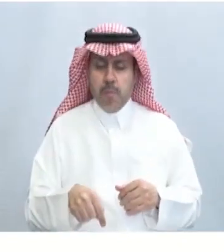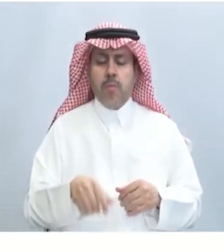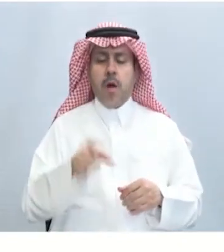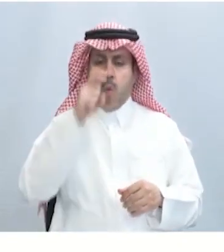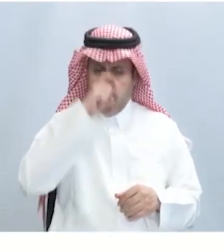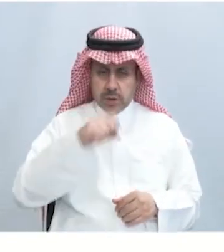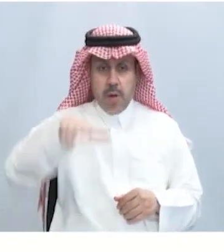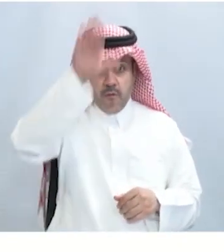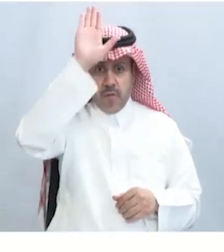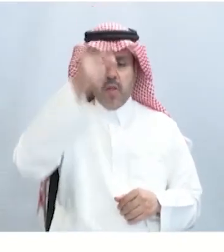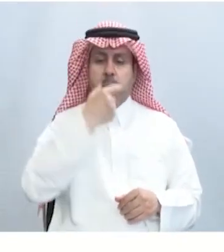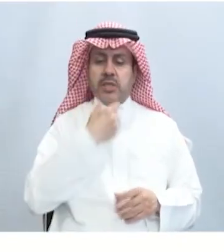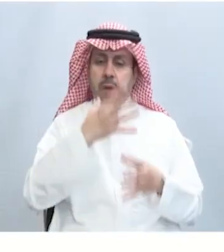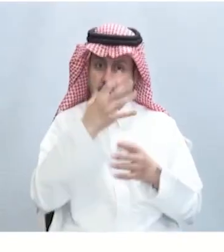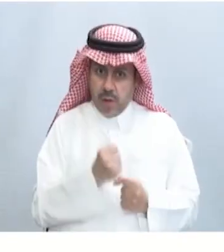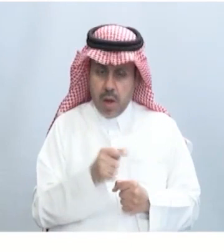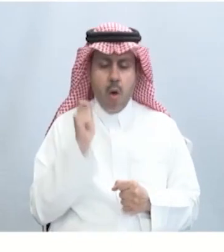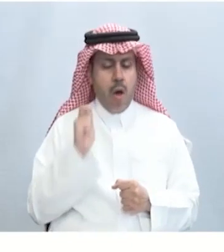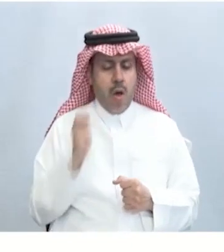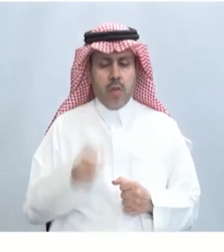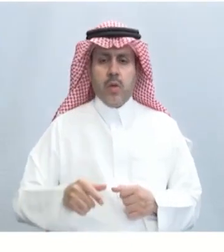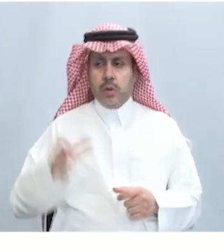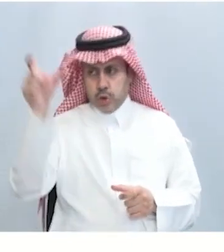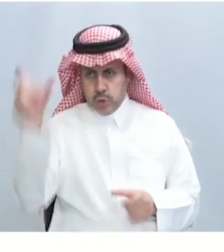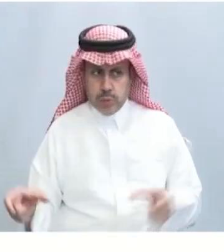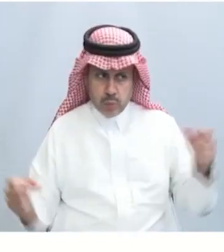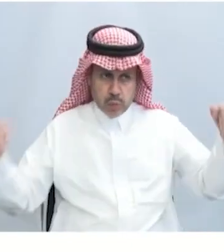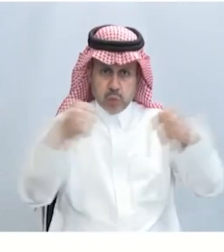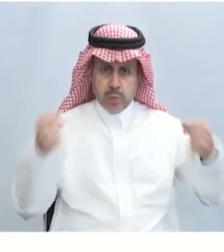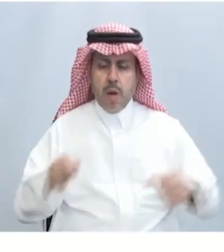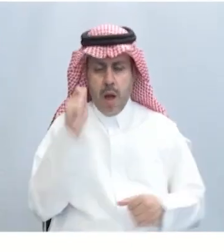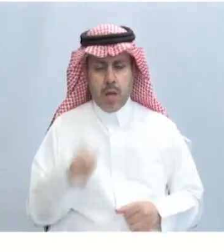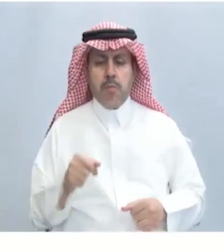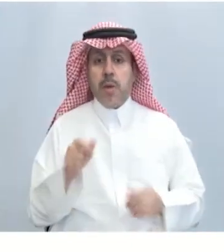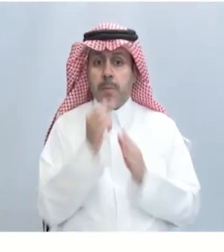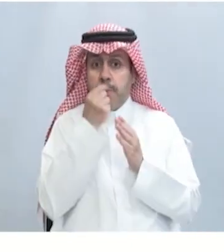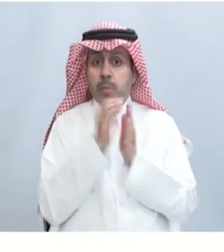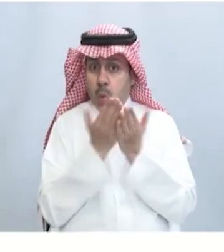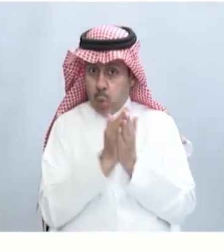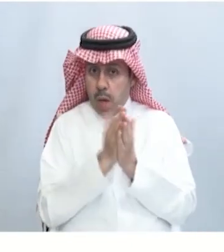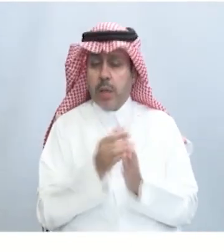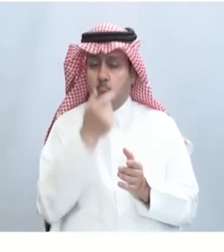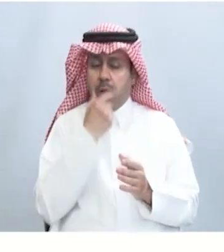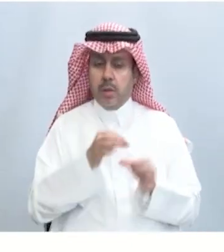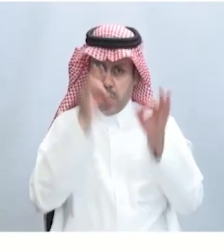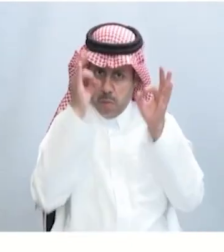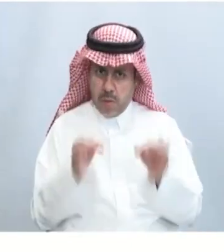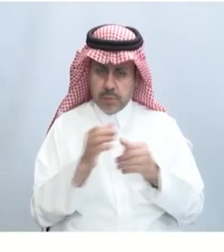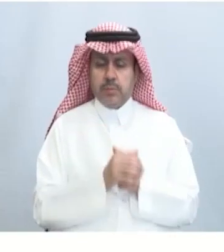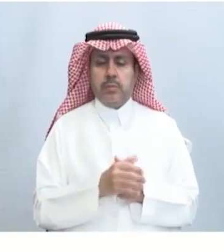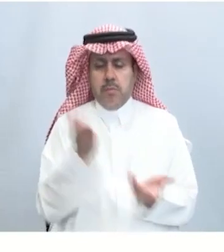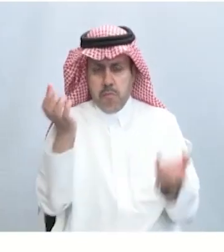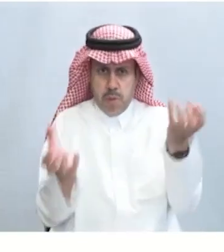الامر قضاه يحكمون بين الناس ويفصلون في خصوماته بكتاب الله وسنه رسوله صلى الله عليه وسلم